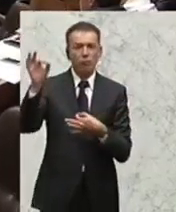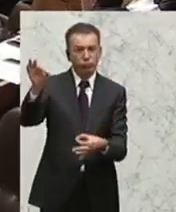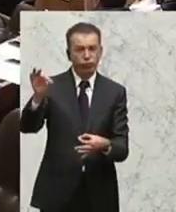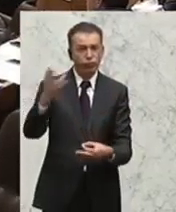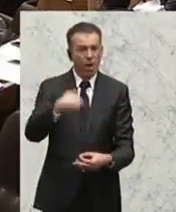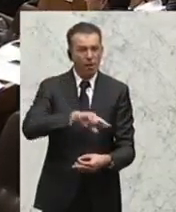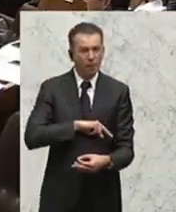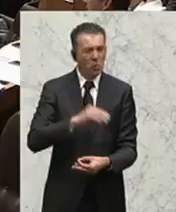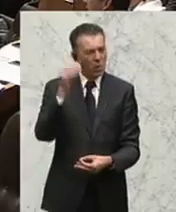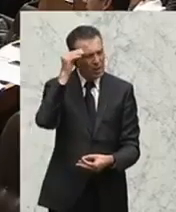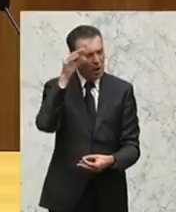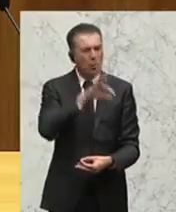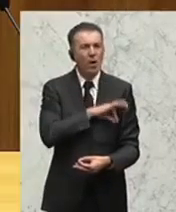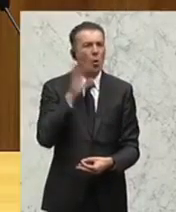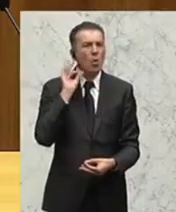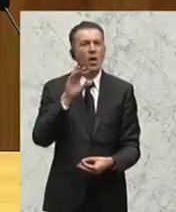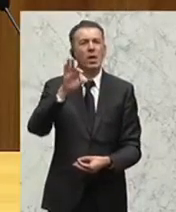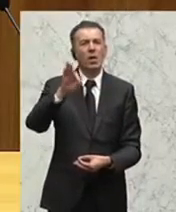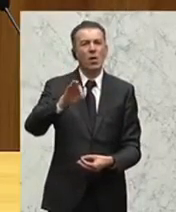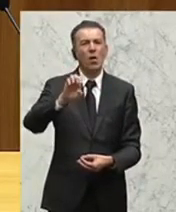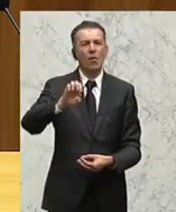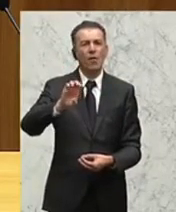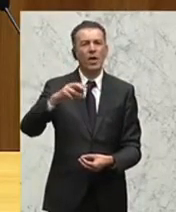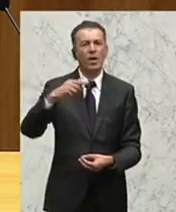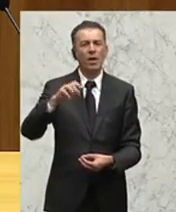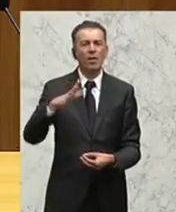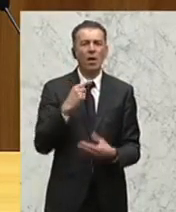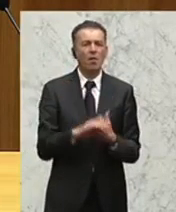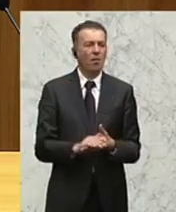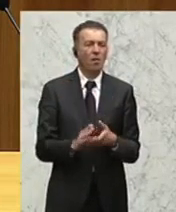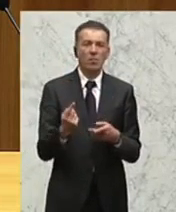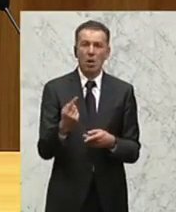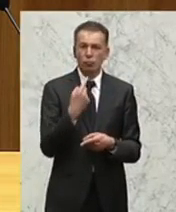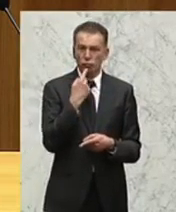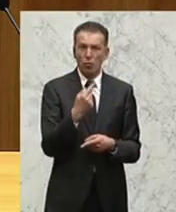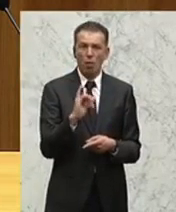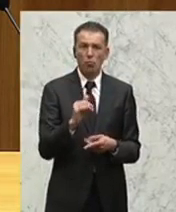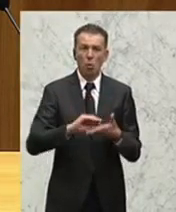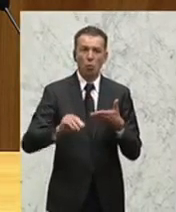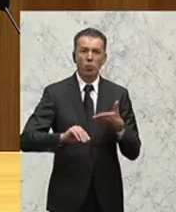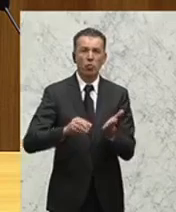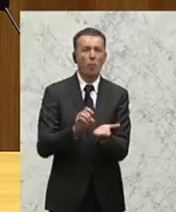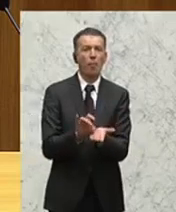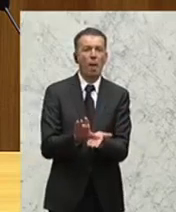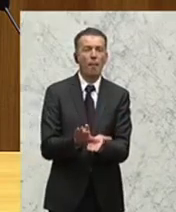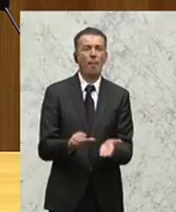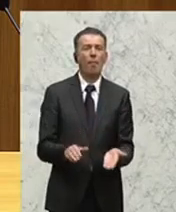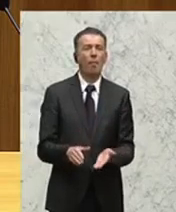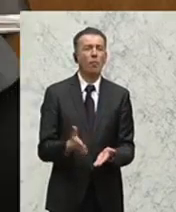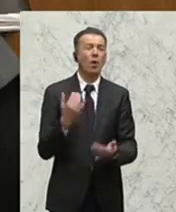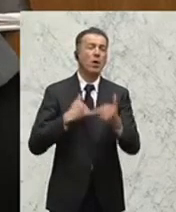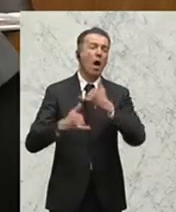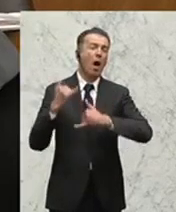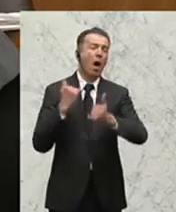glaube, es war die Kollegin Fechter, die sich dafür gegründet hat, dass diese Unterschrift gefallen ist. Und das sind genau die Fehlansätze gewesen vor